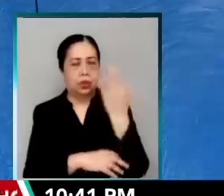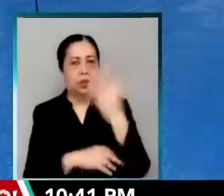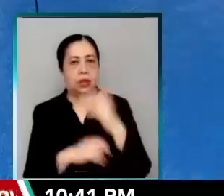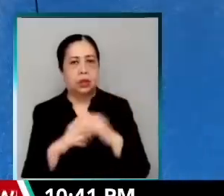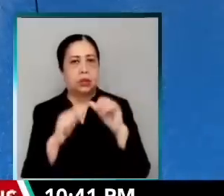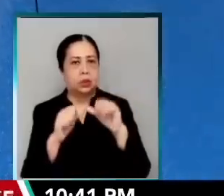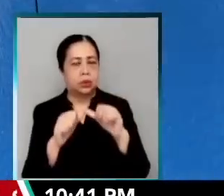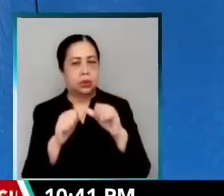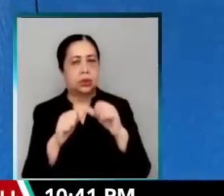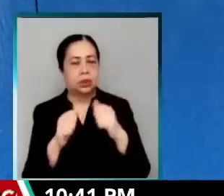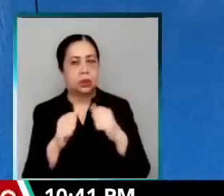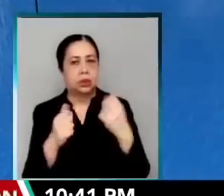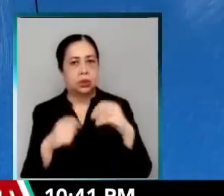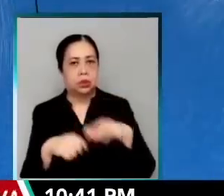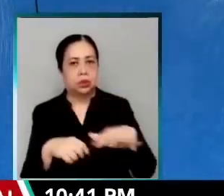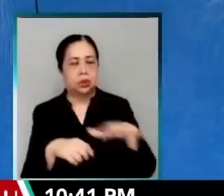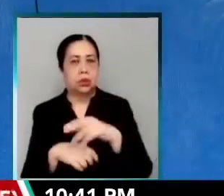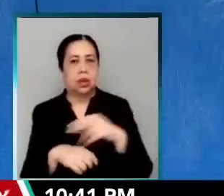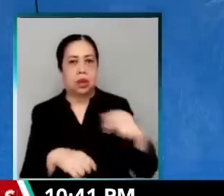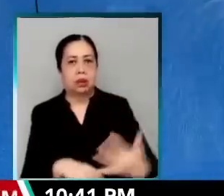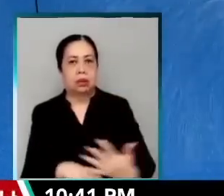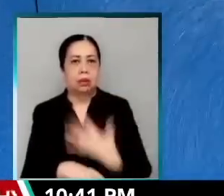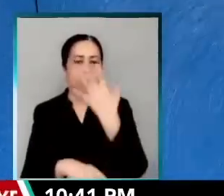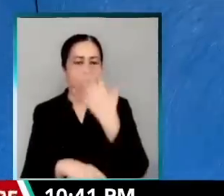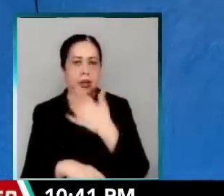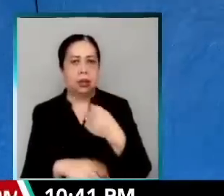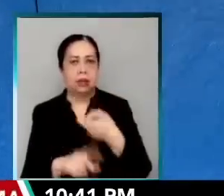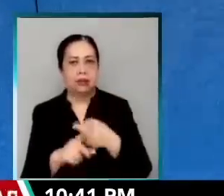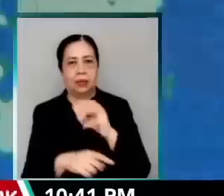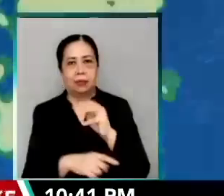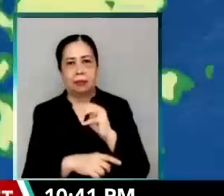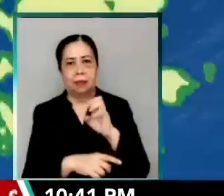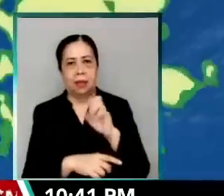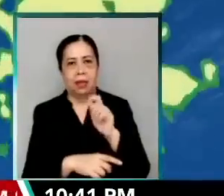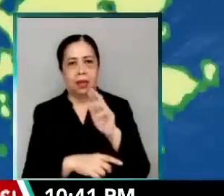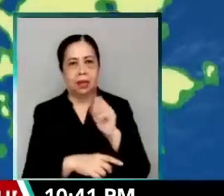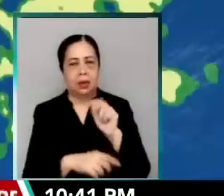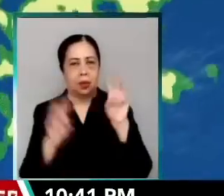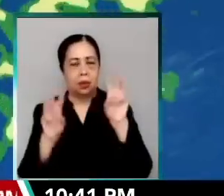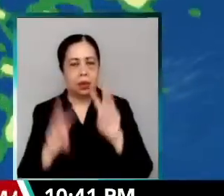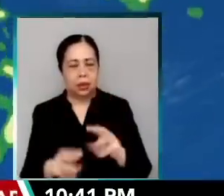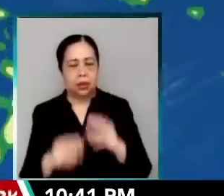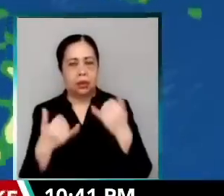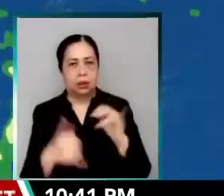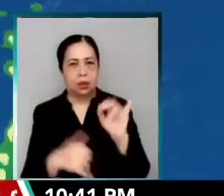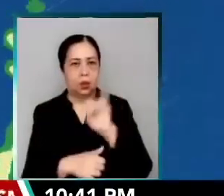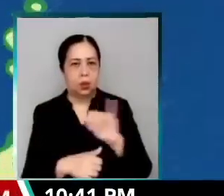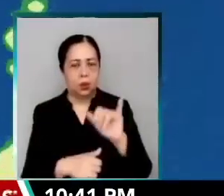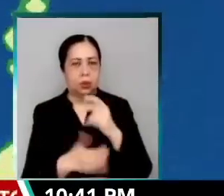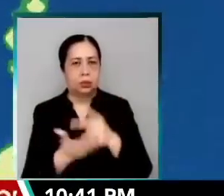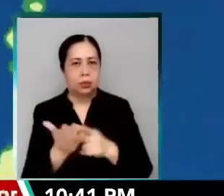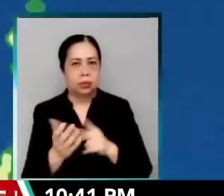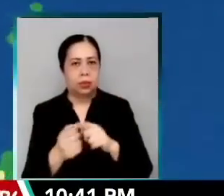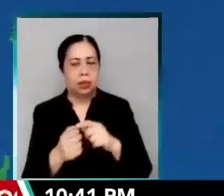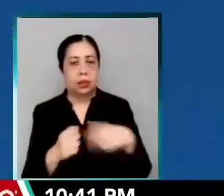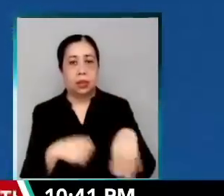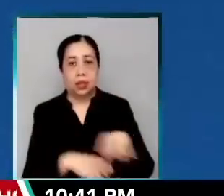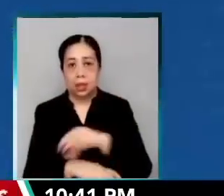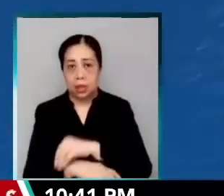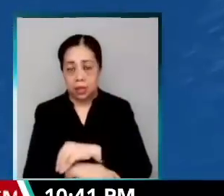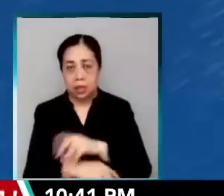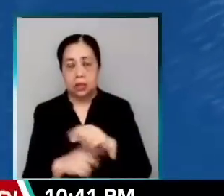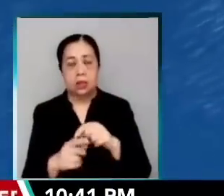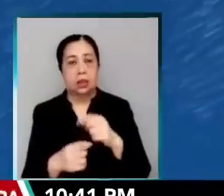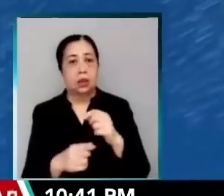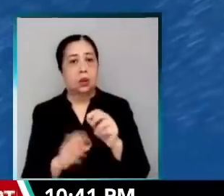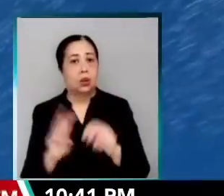ang pag-iral ng habagat sa datos ng Metro Weather. Uulanin pa rin ang Ilocos Region, ilang bahagi ng Cagayan Valley, western section ng